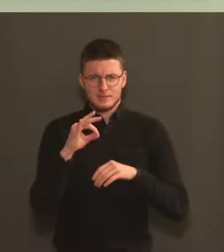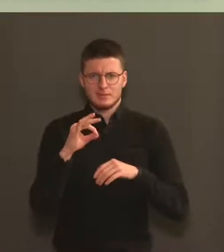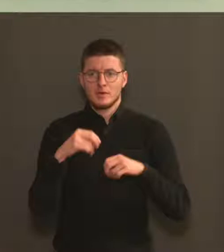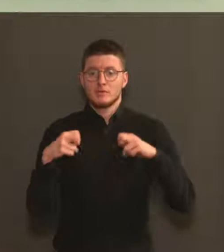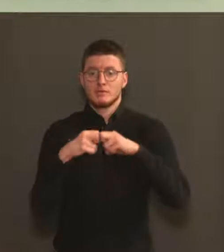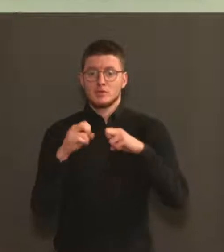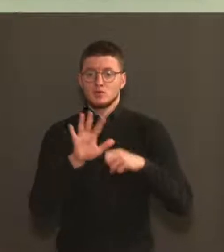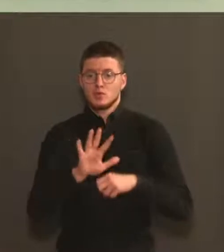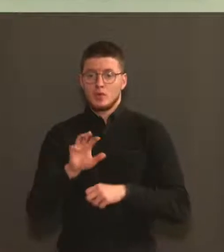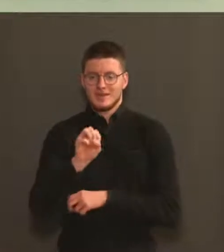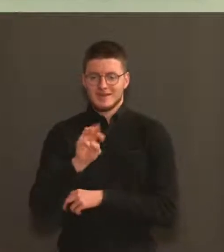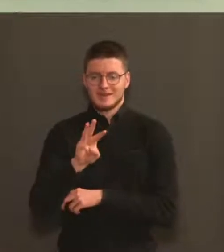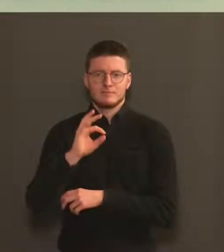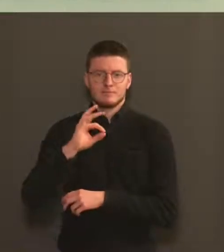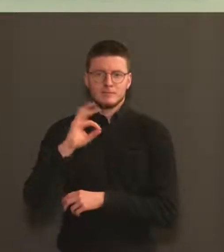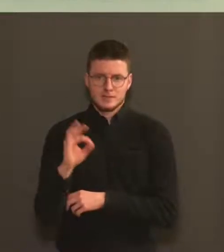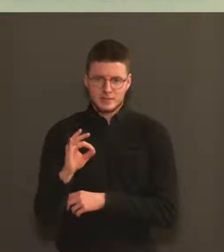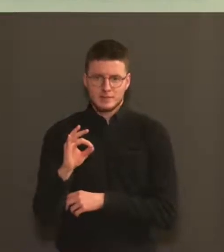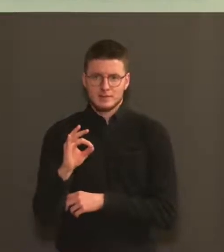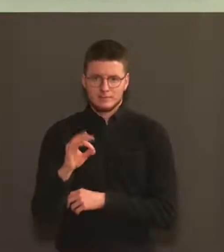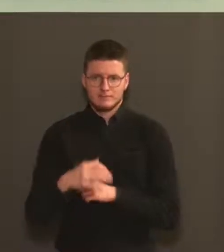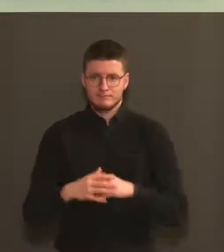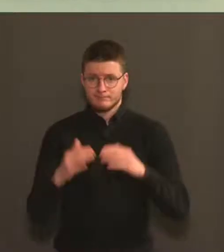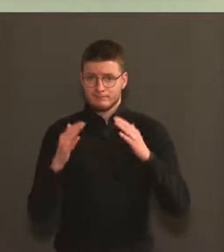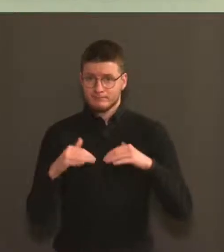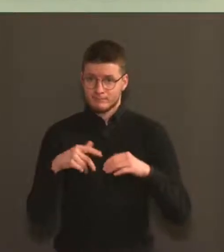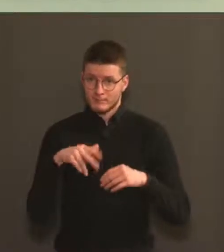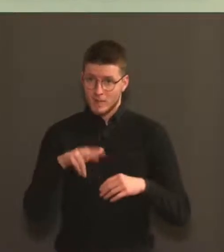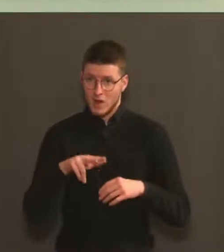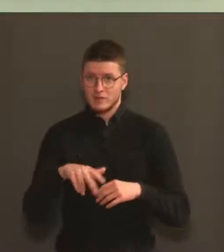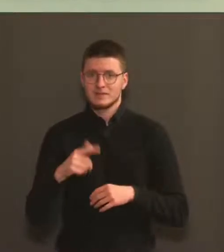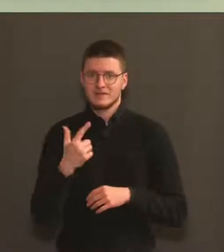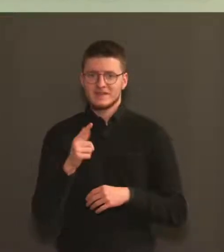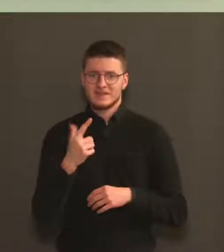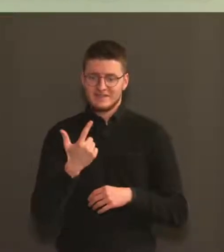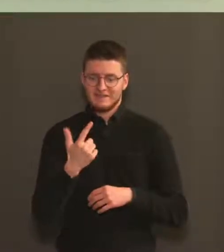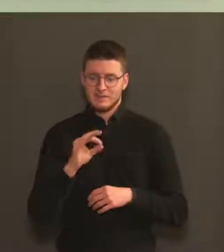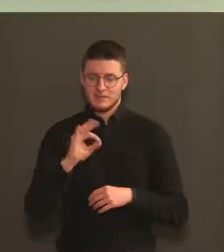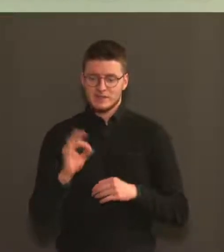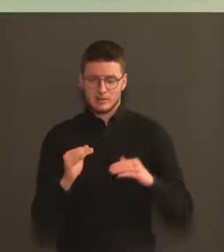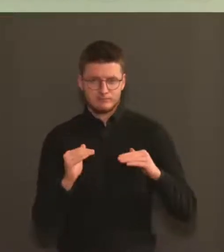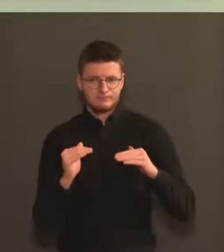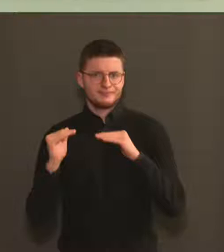met 13% en Wallonië met 7%.